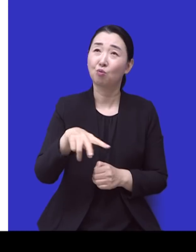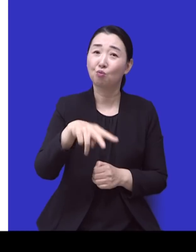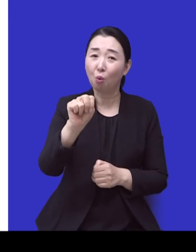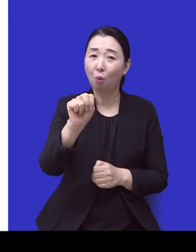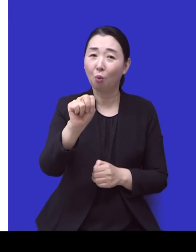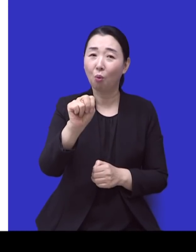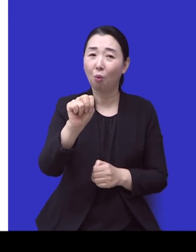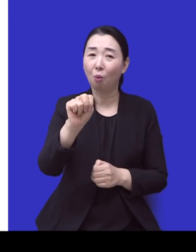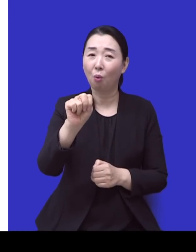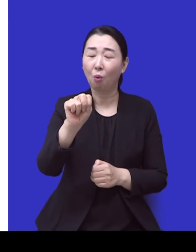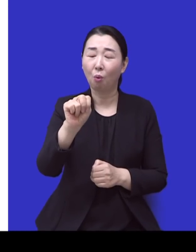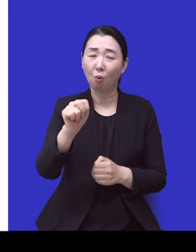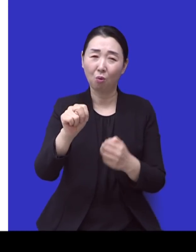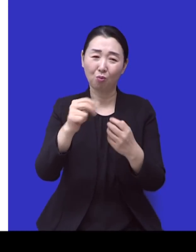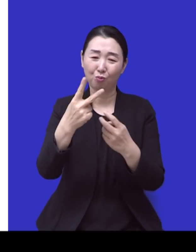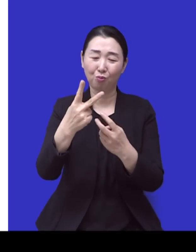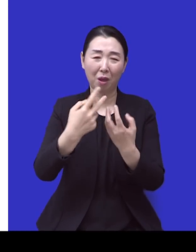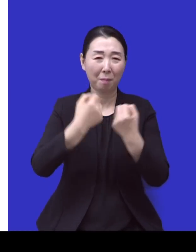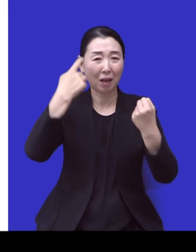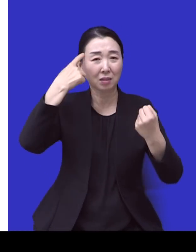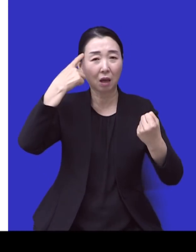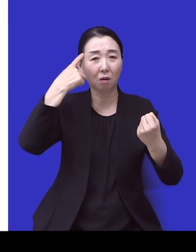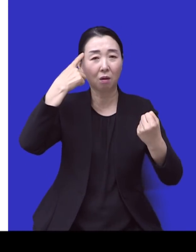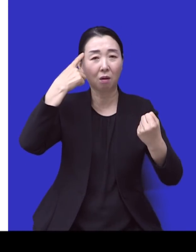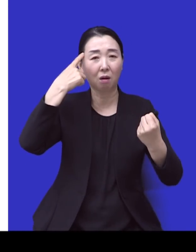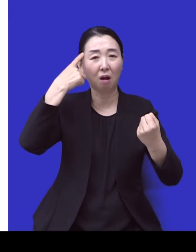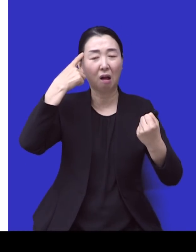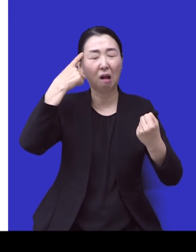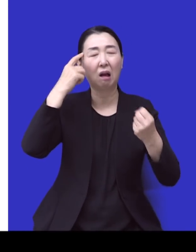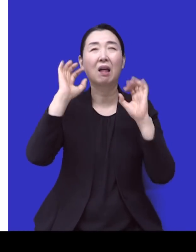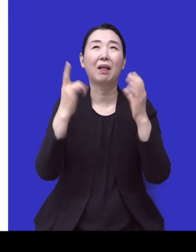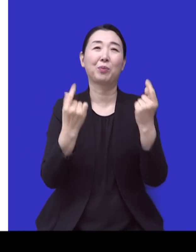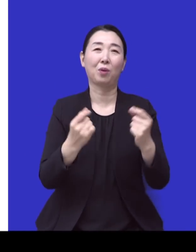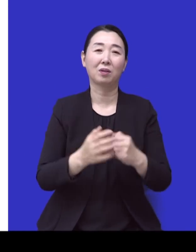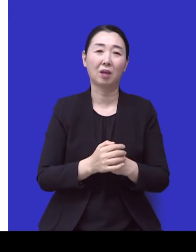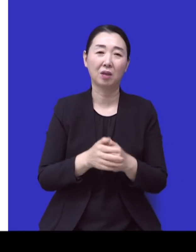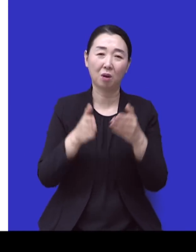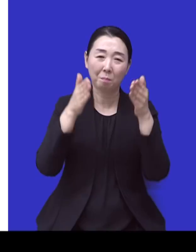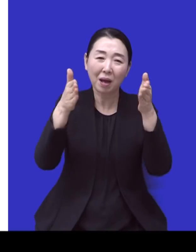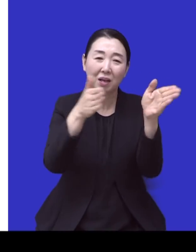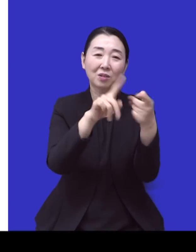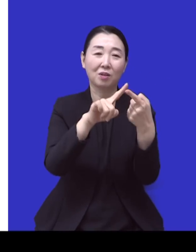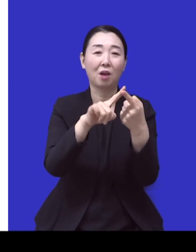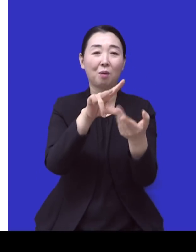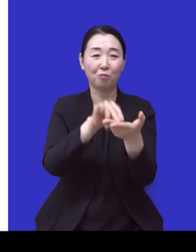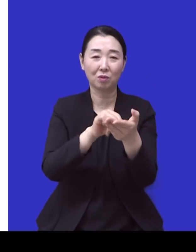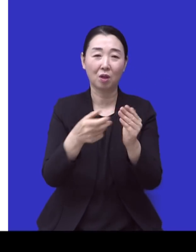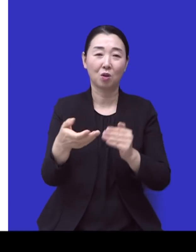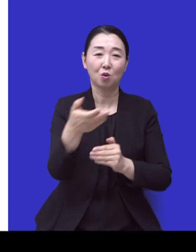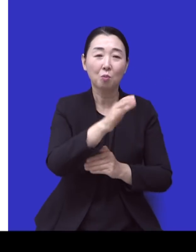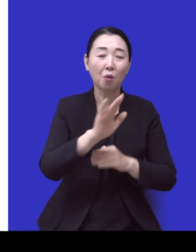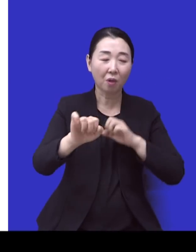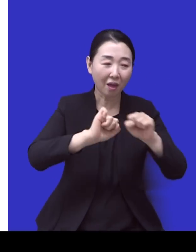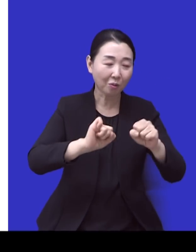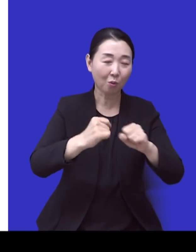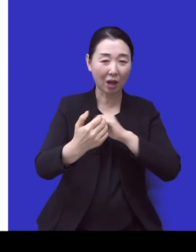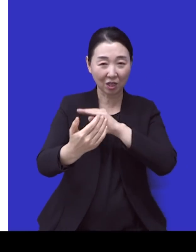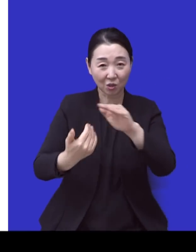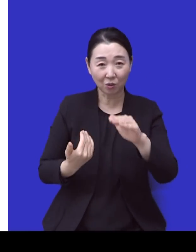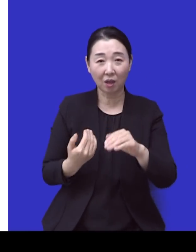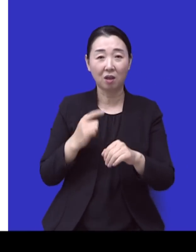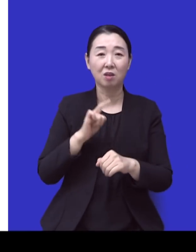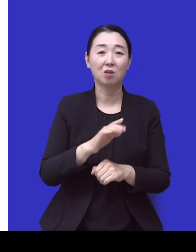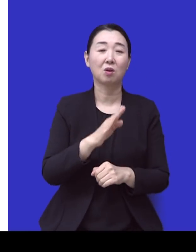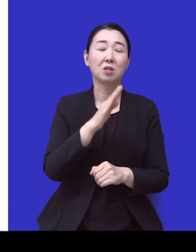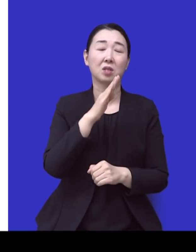no냐와 같은 이분법적인 사고는 굉장히 유아적인 발상입니다. 이건 방향성에 대한 문제예요. 여러분이 어떤 행동을 하기 전에